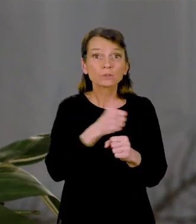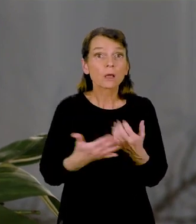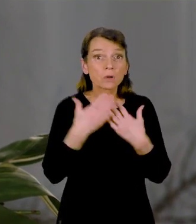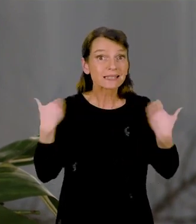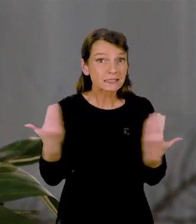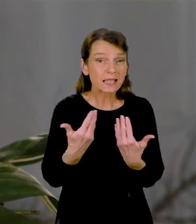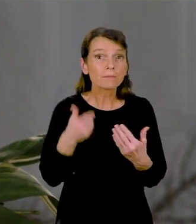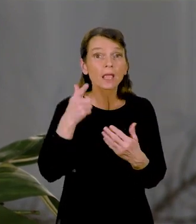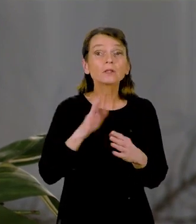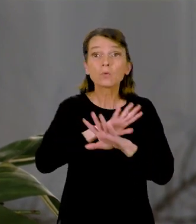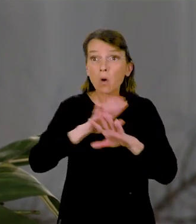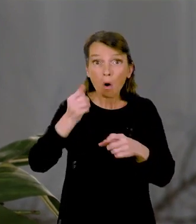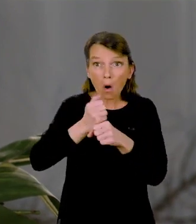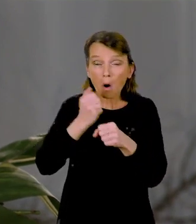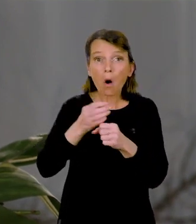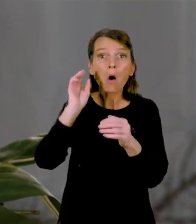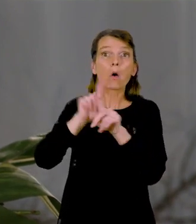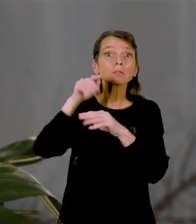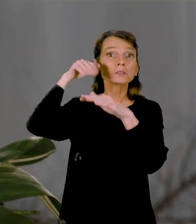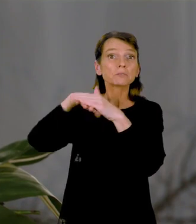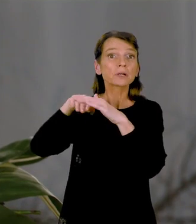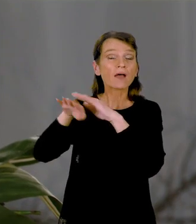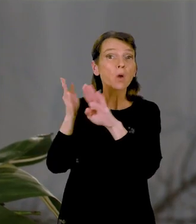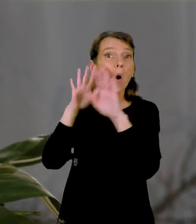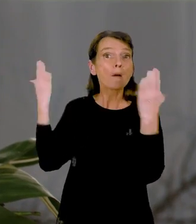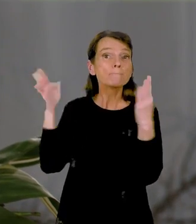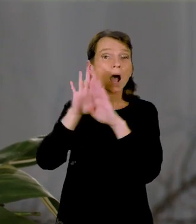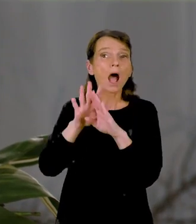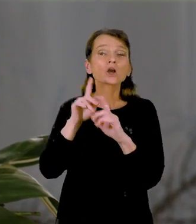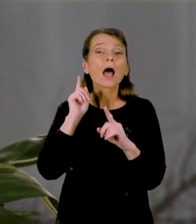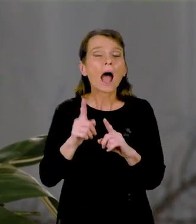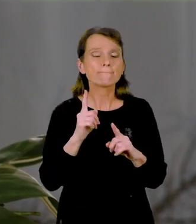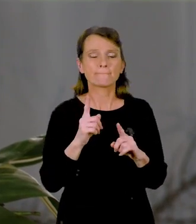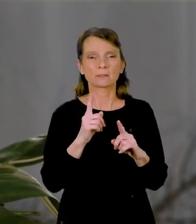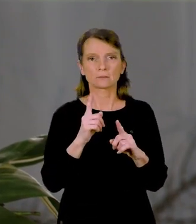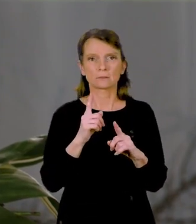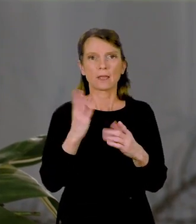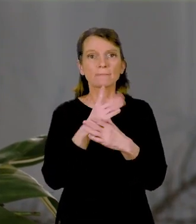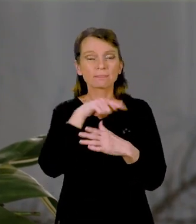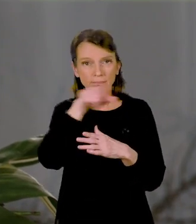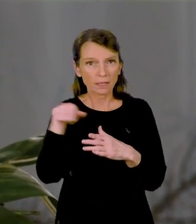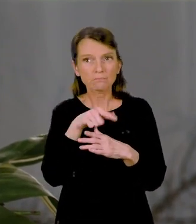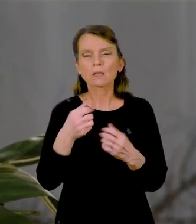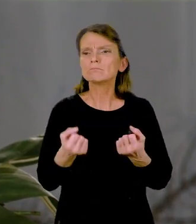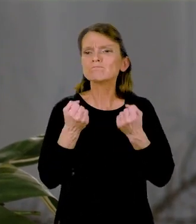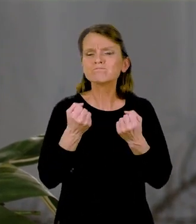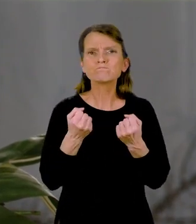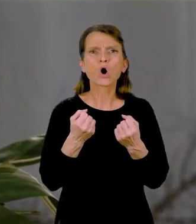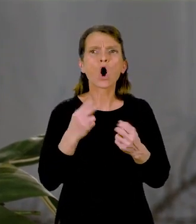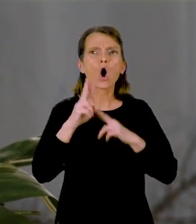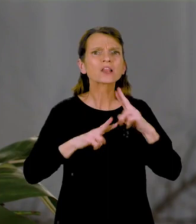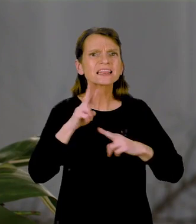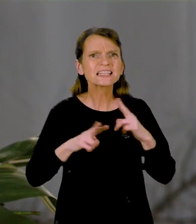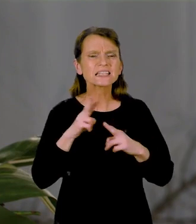omaro, je nadaljna produkcija nujna iz več vidikov. Med njimi pa je gotovo eden od pomembnejših vzdrževanje